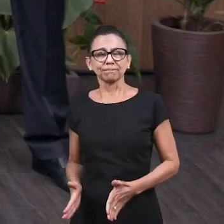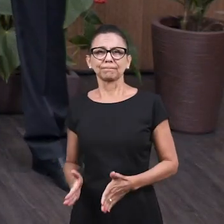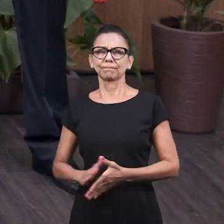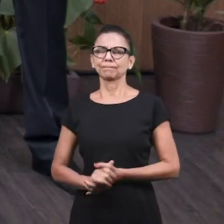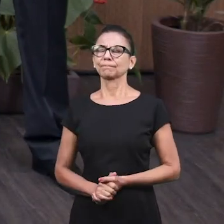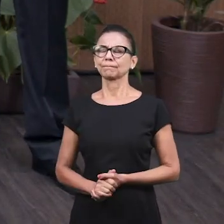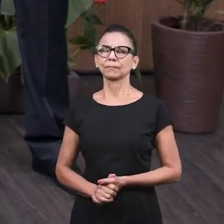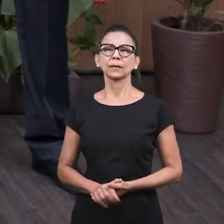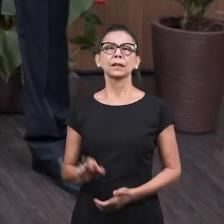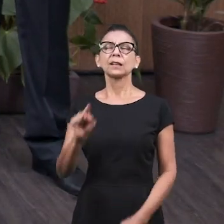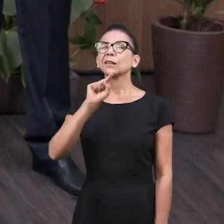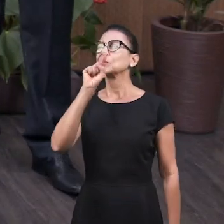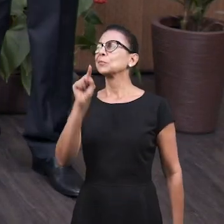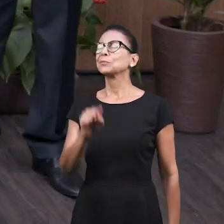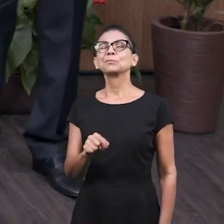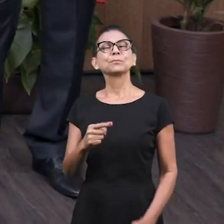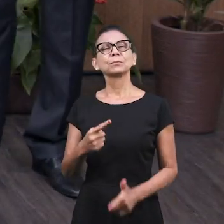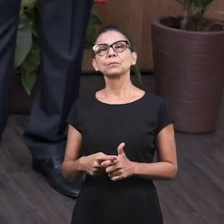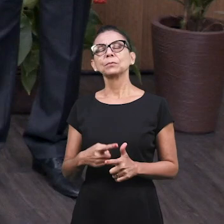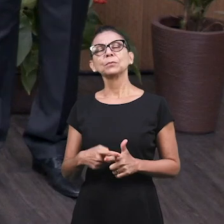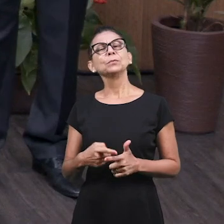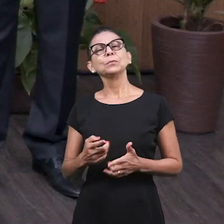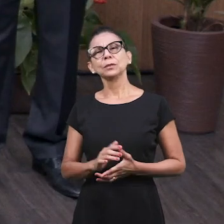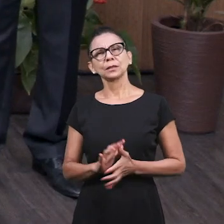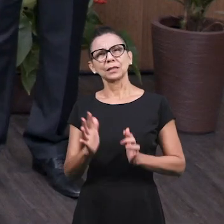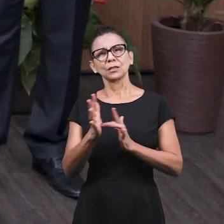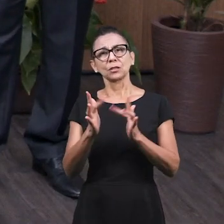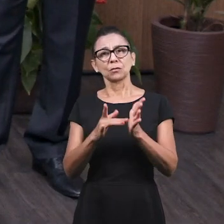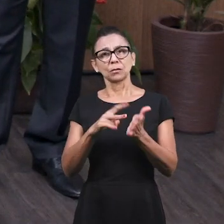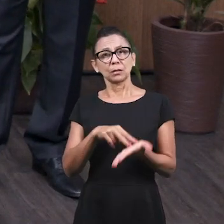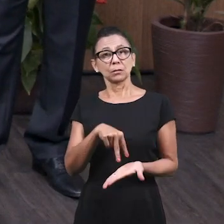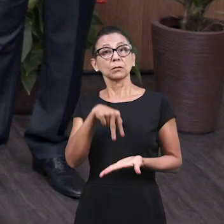церковью. Почему? Потому что